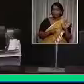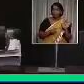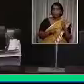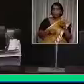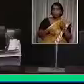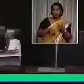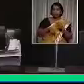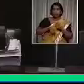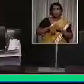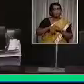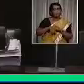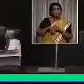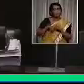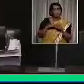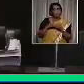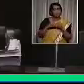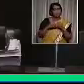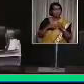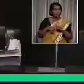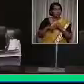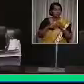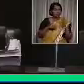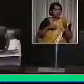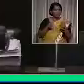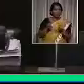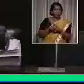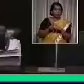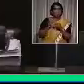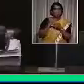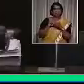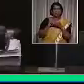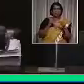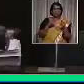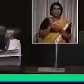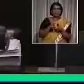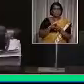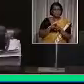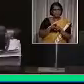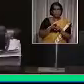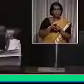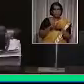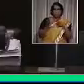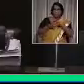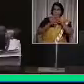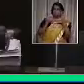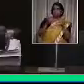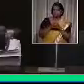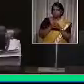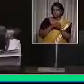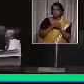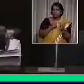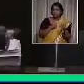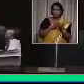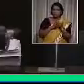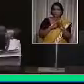பொழுது ஜனாதிபதியாக வந்திருக்கிறார். எனவே 225 பேரையும் அரவணைத்து செல்வதன் ஊடாக வேண்டிய மாற்றங்களை இந்த நாட்டிலே கொண்டு வந்து பொருளாதார ரீதியாக